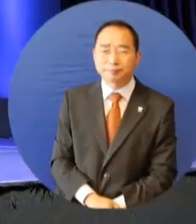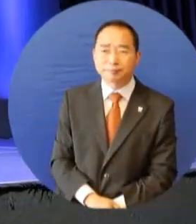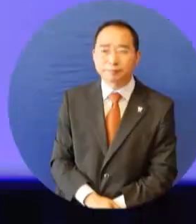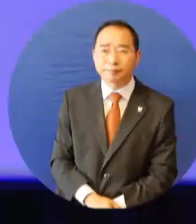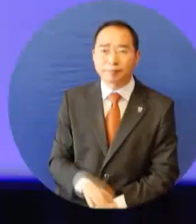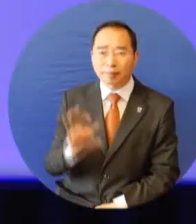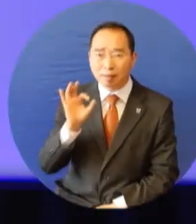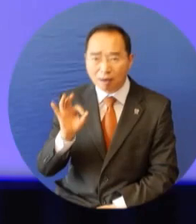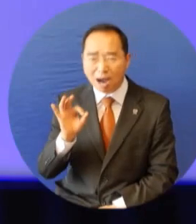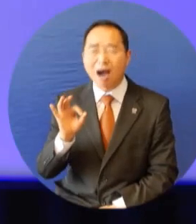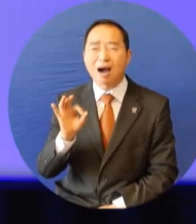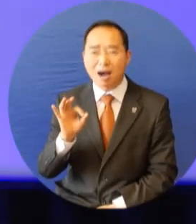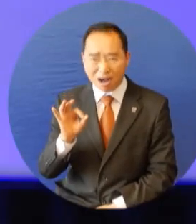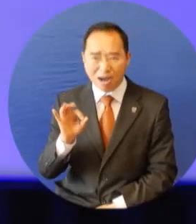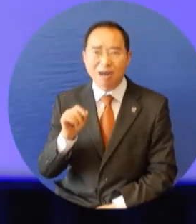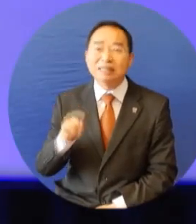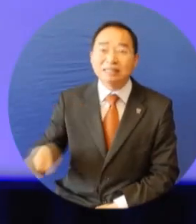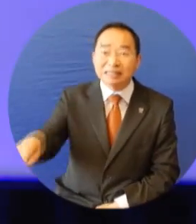날립니다.